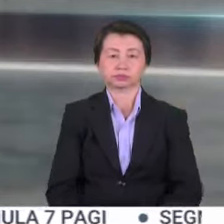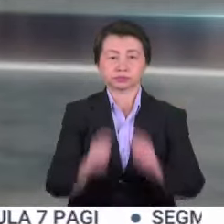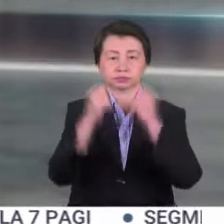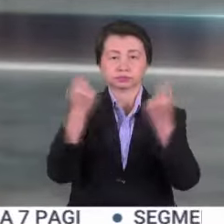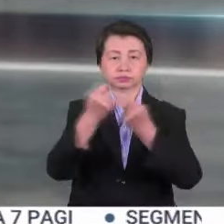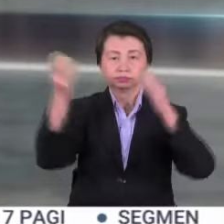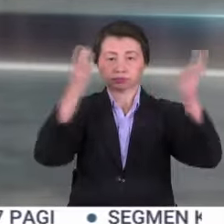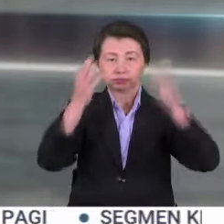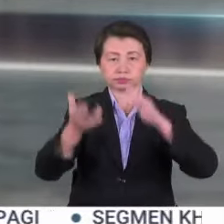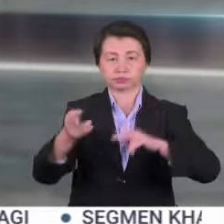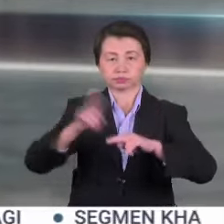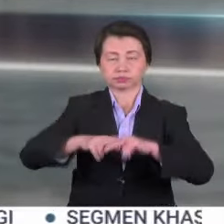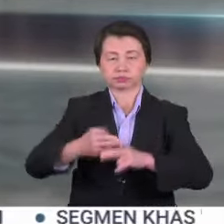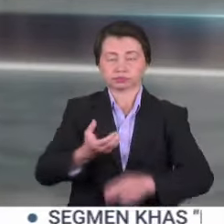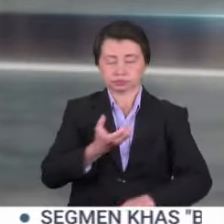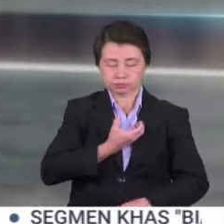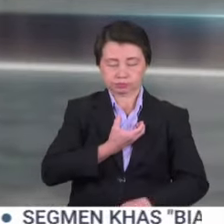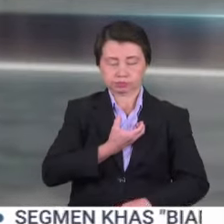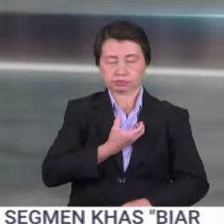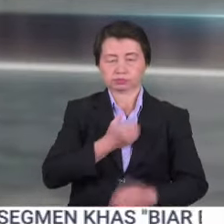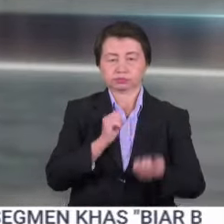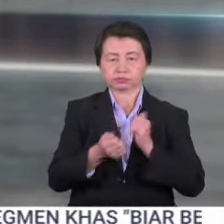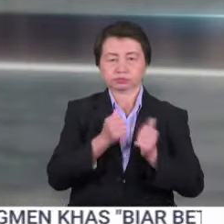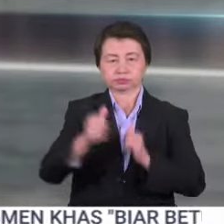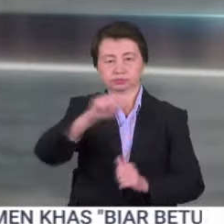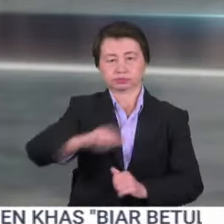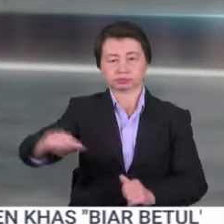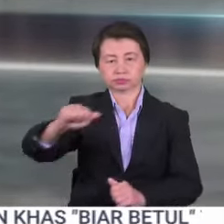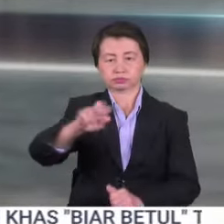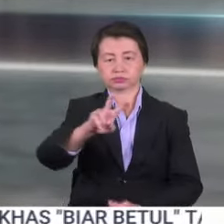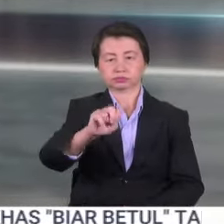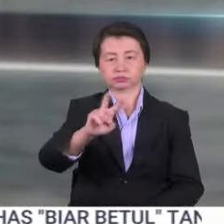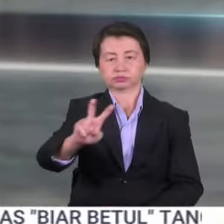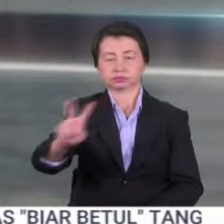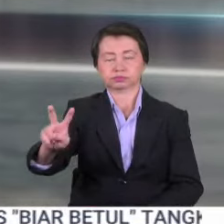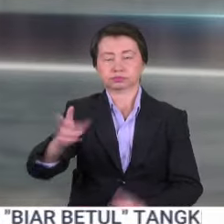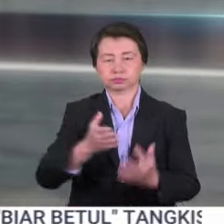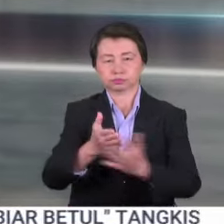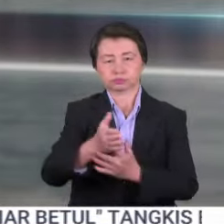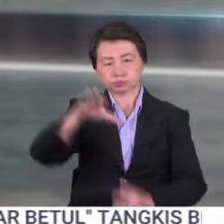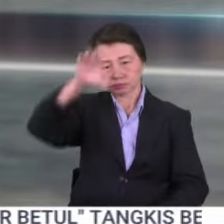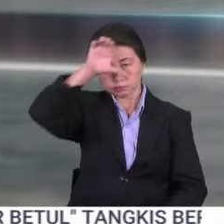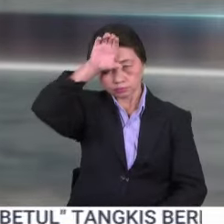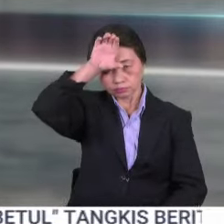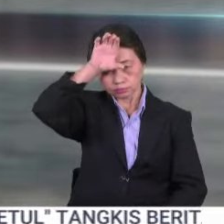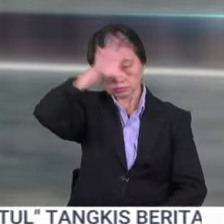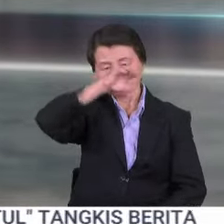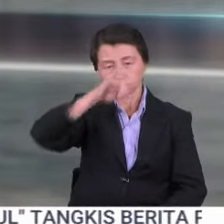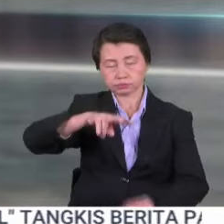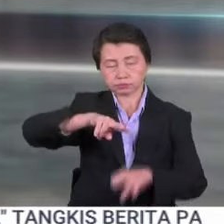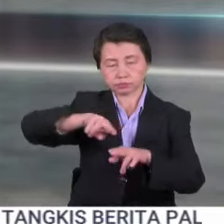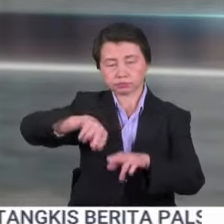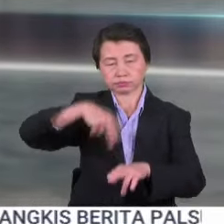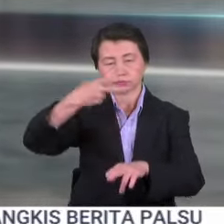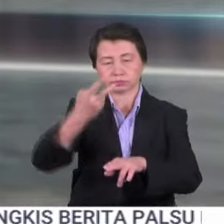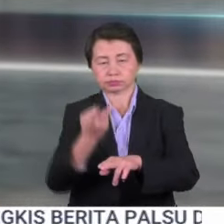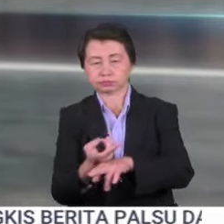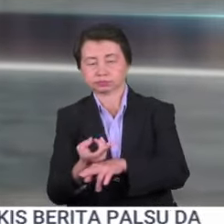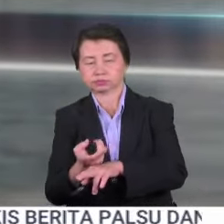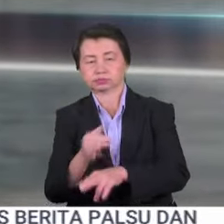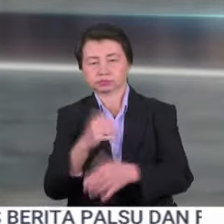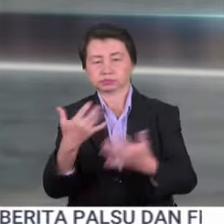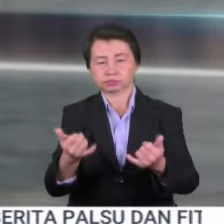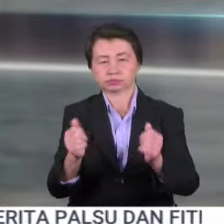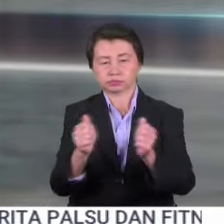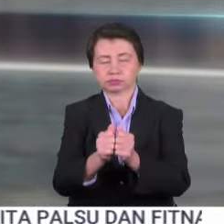Kontinjen negara terus menambah koleksi pingat pada Sukan Asia 2022 menerusi sepak takraw dan gimnastik. Bagi mendapatkan perkembangan lanjut,